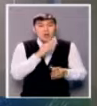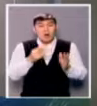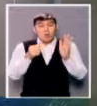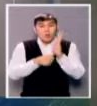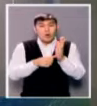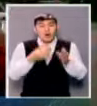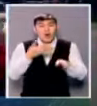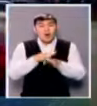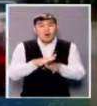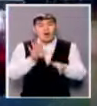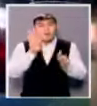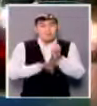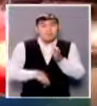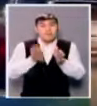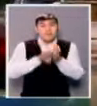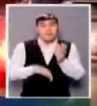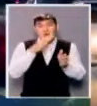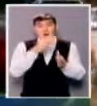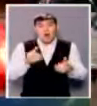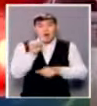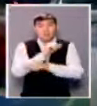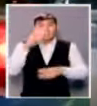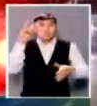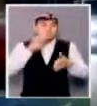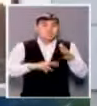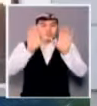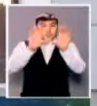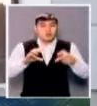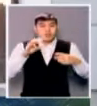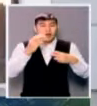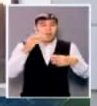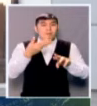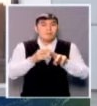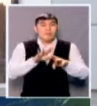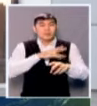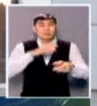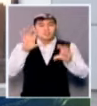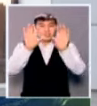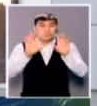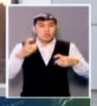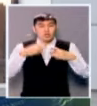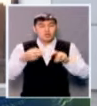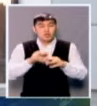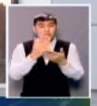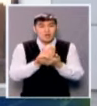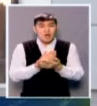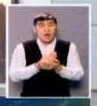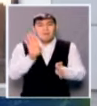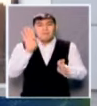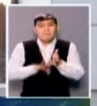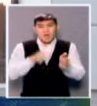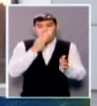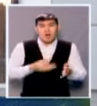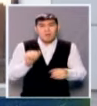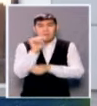де ата-аналарының көлігін рұқсатсыз алып заң бұзатын көрінеді. Әке-шешелерінің машиналарын сұрамай айдап кететін жағдайлар болады.